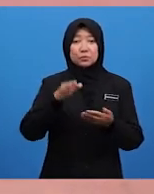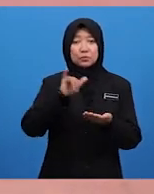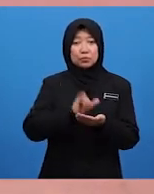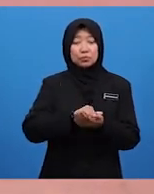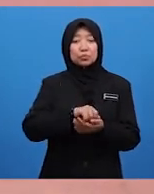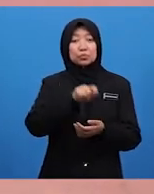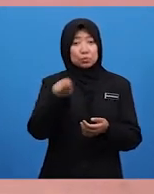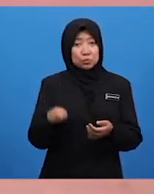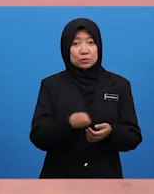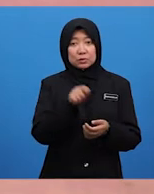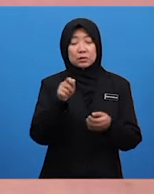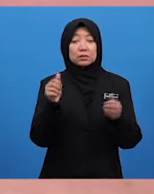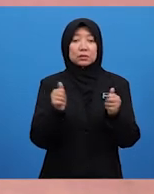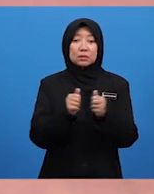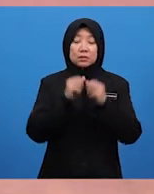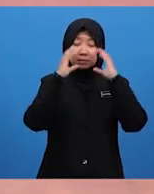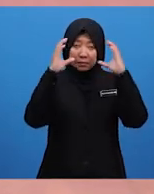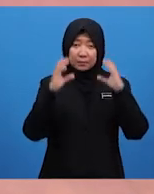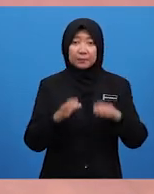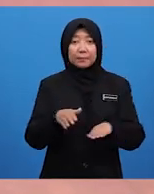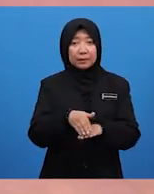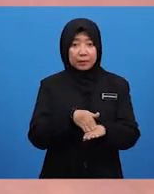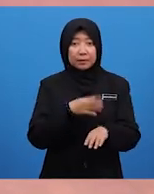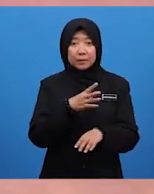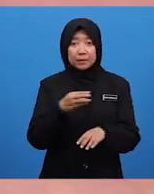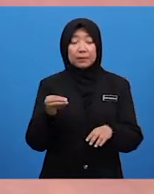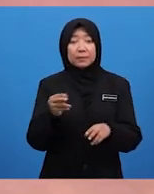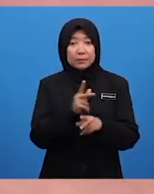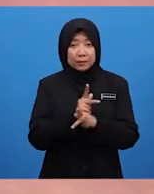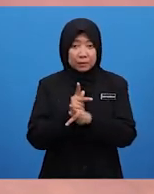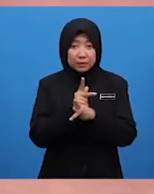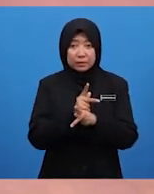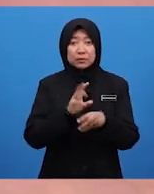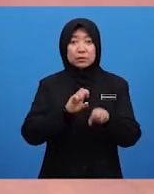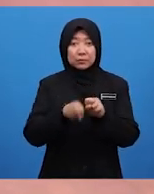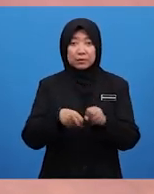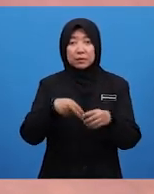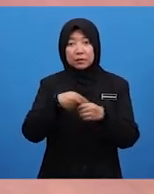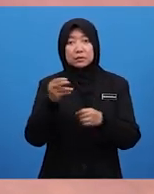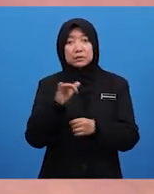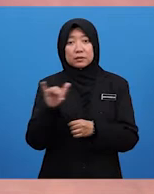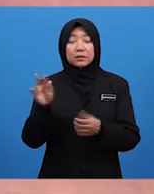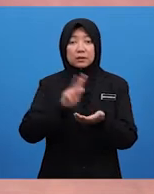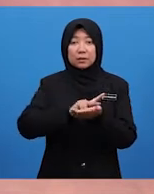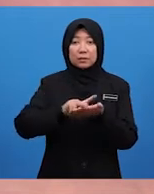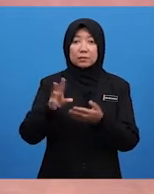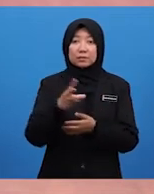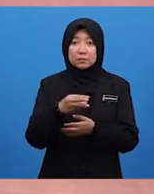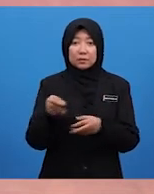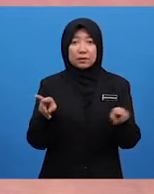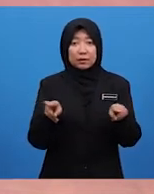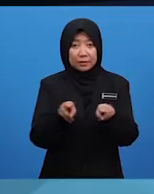mesin secara perlahan dan berhati-hati supaya hasilnya kemas dan